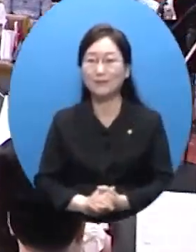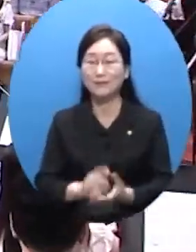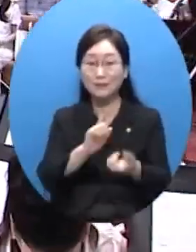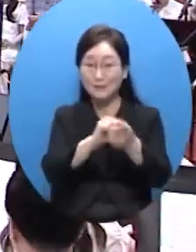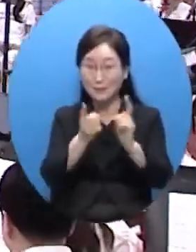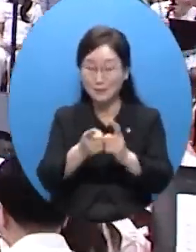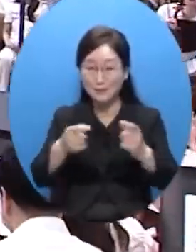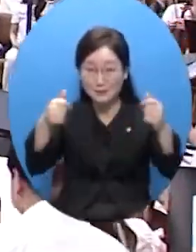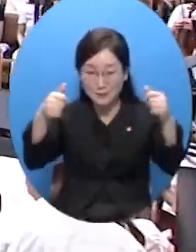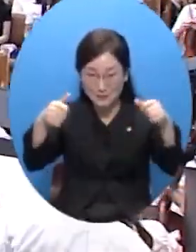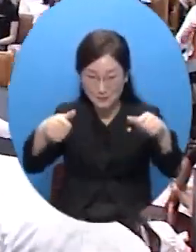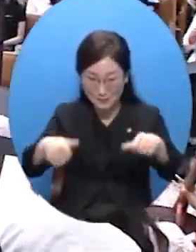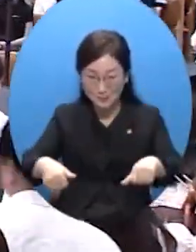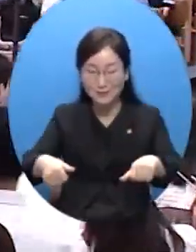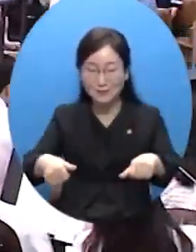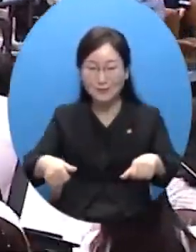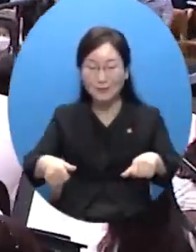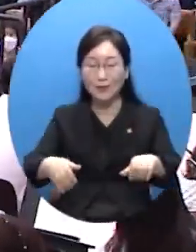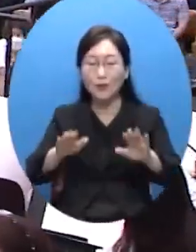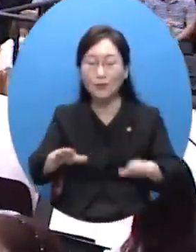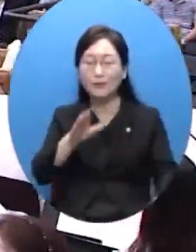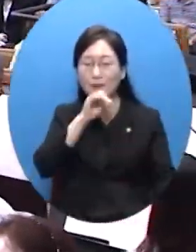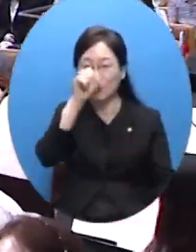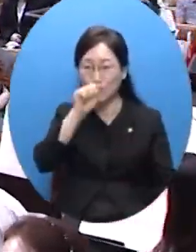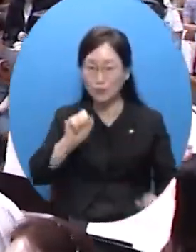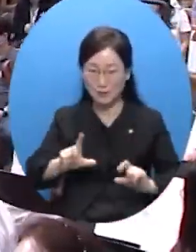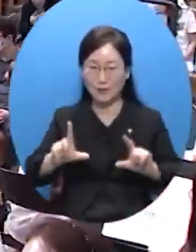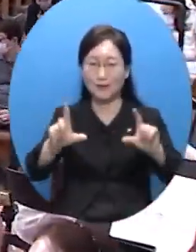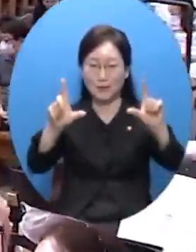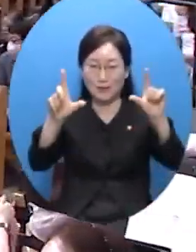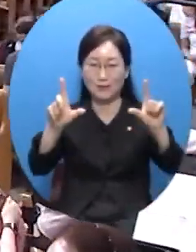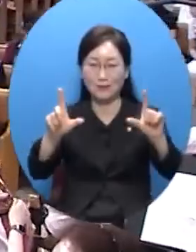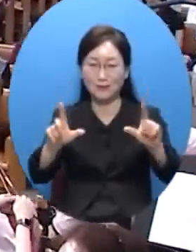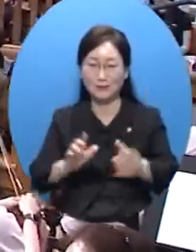옆에 분과 인사 나누겠습니다. 오늘은 참으로 좋은 날입니다.